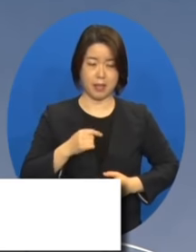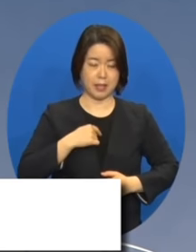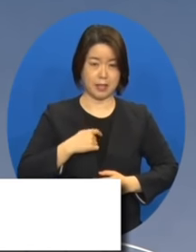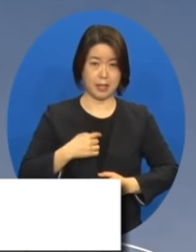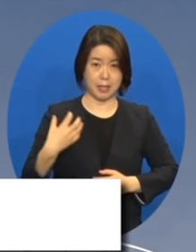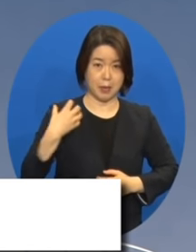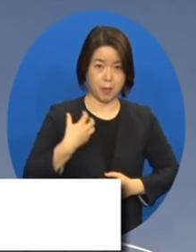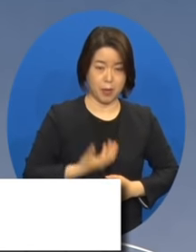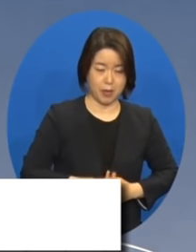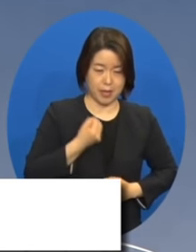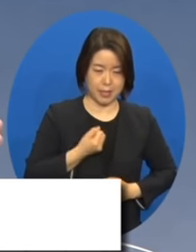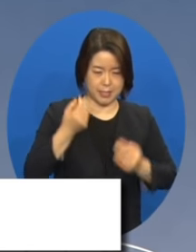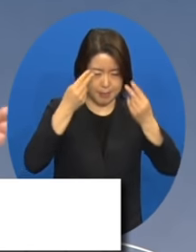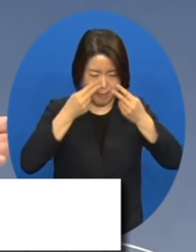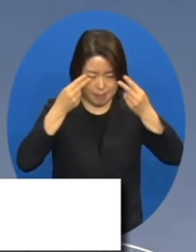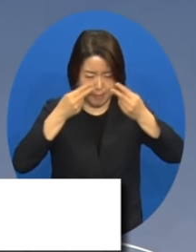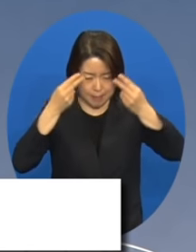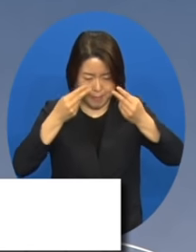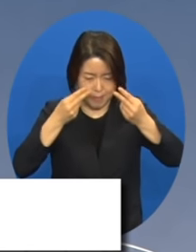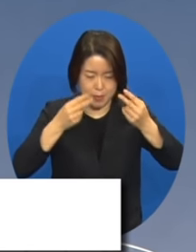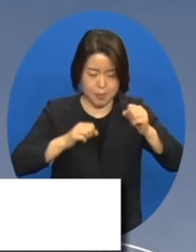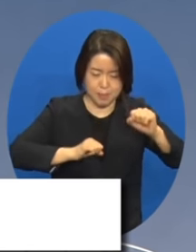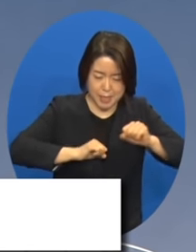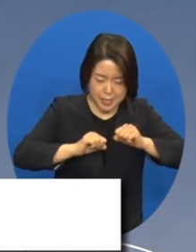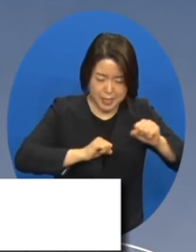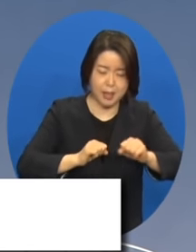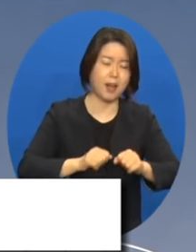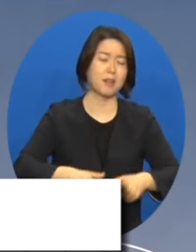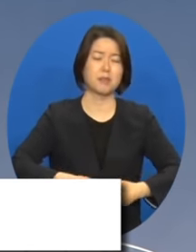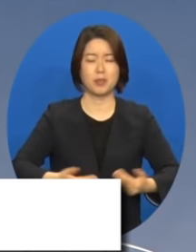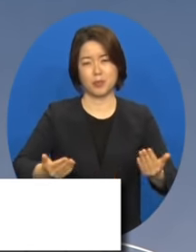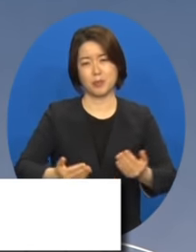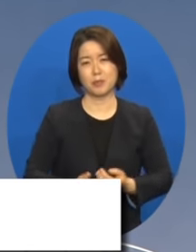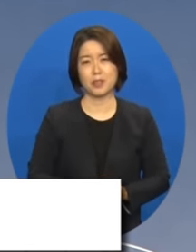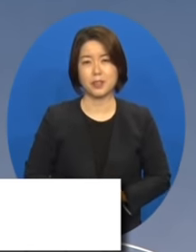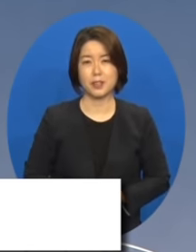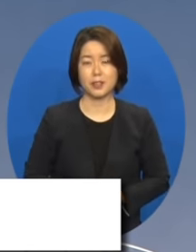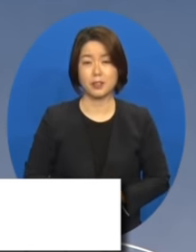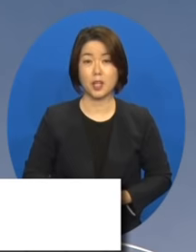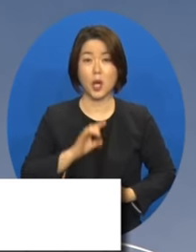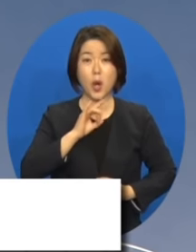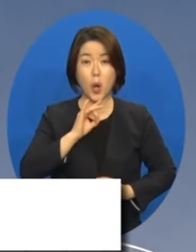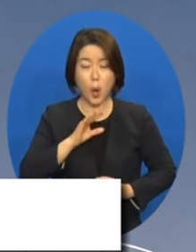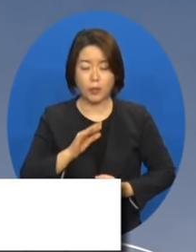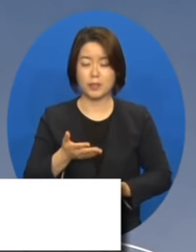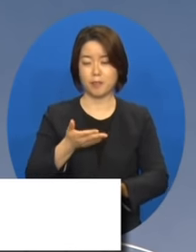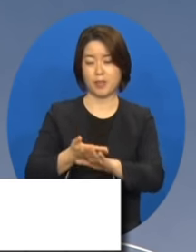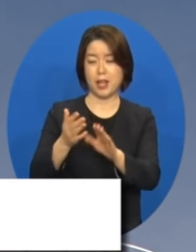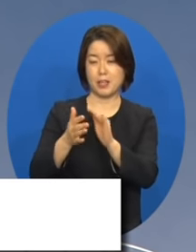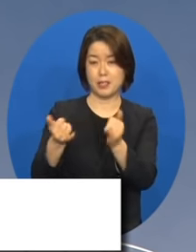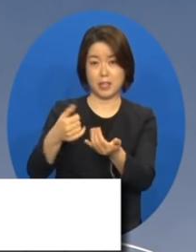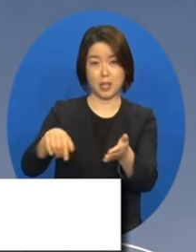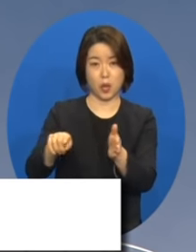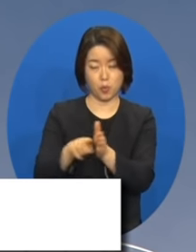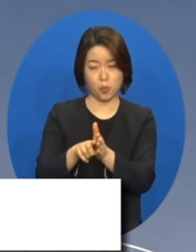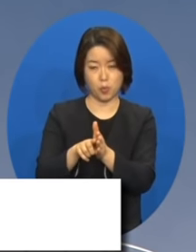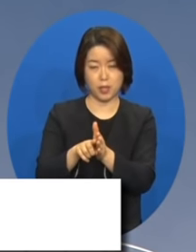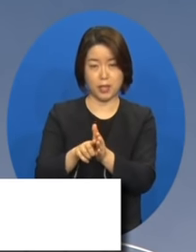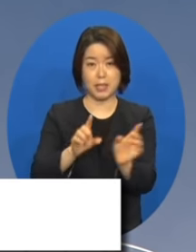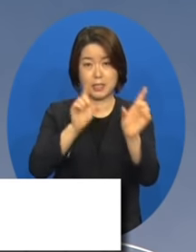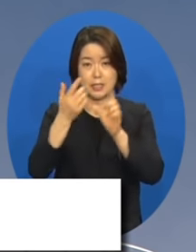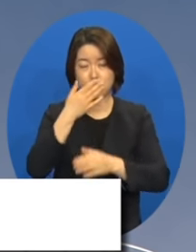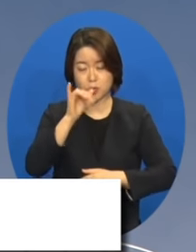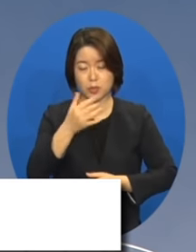차지하려고 아둥바둥 할 이유가 없는 거죠 오직 다른 사람을 위해서 살 수 있는 축복이 얼마나